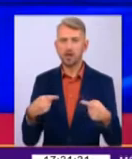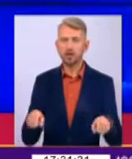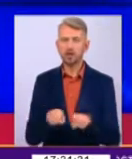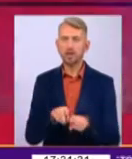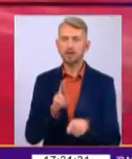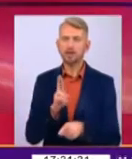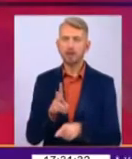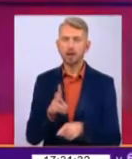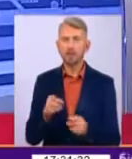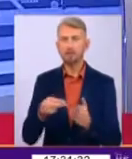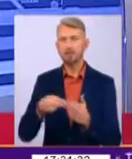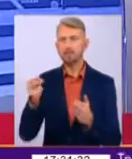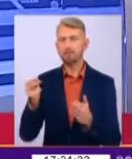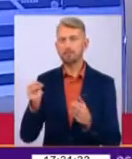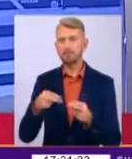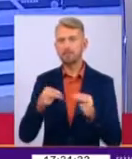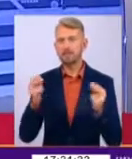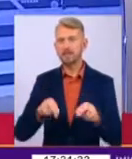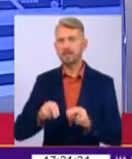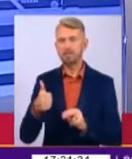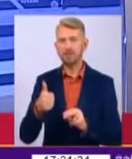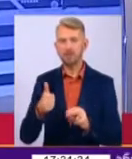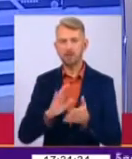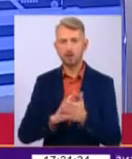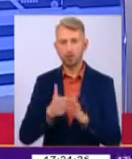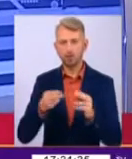як підписати первинний контракт.